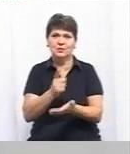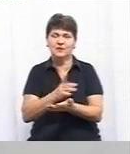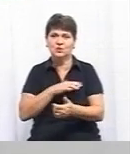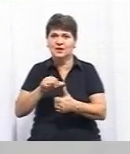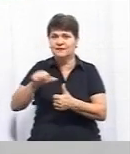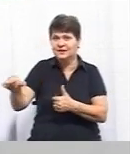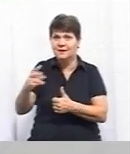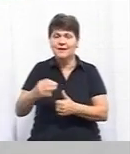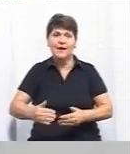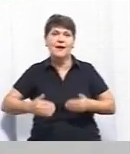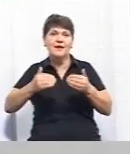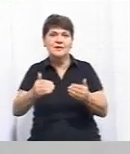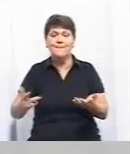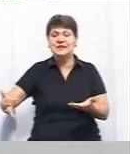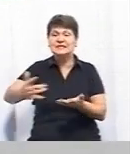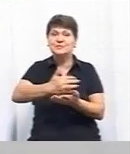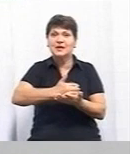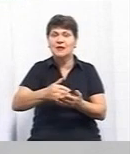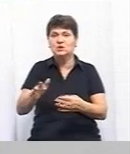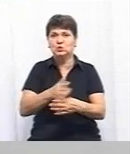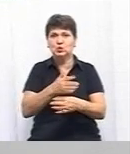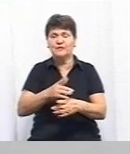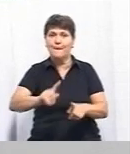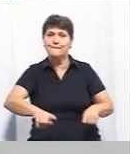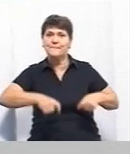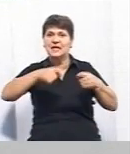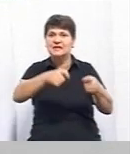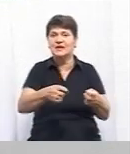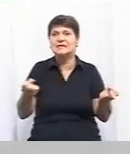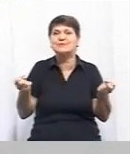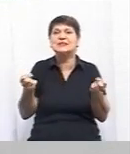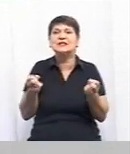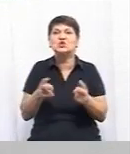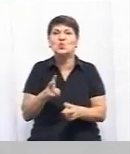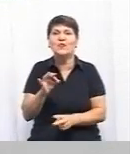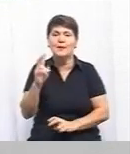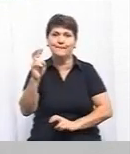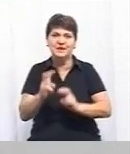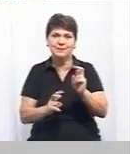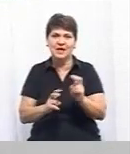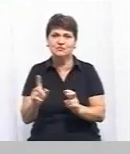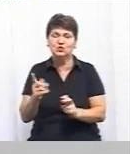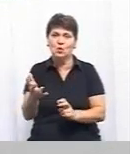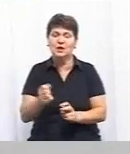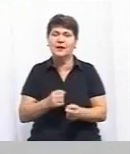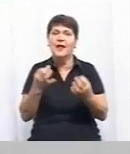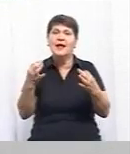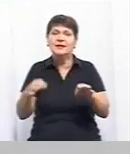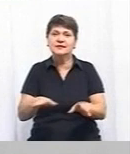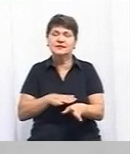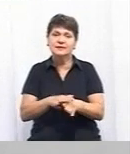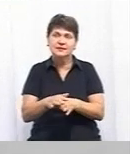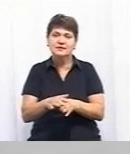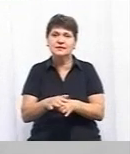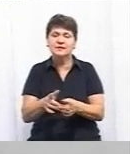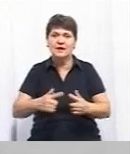на етапі збирання чи сортуватися і передаватися спеціалізованим підприємствам, що одержали ліцензії на здійснення операцій